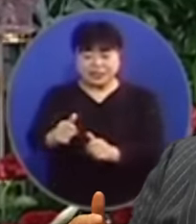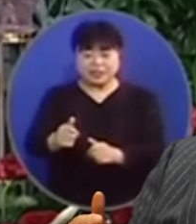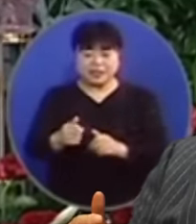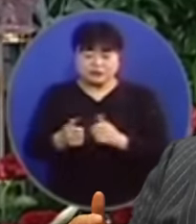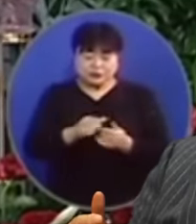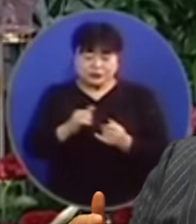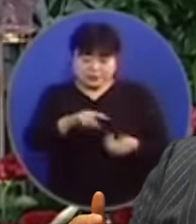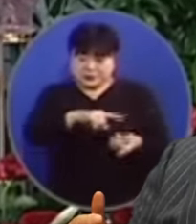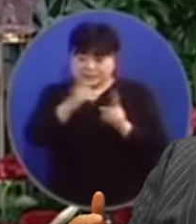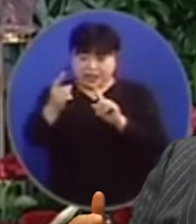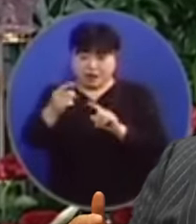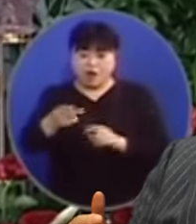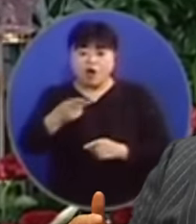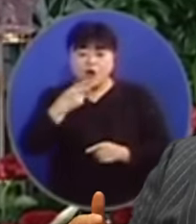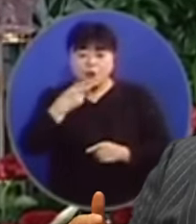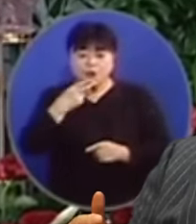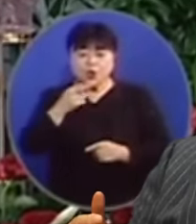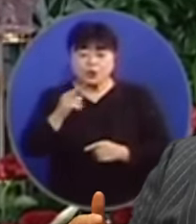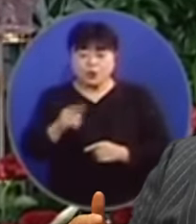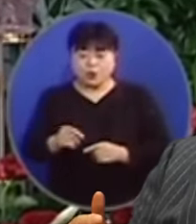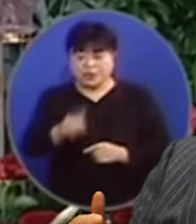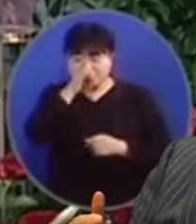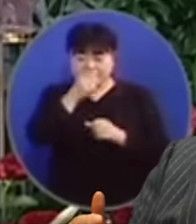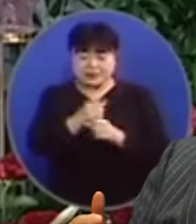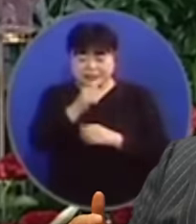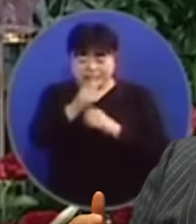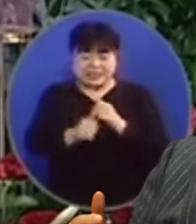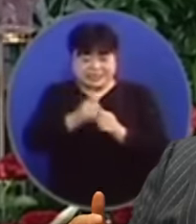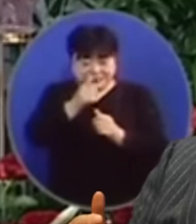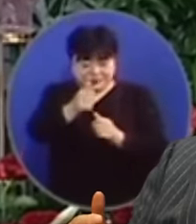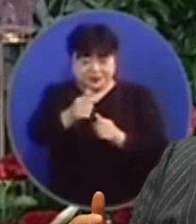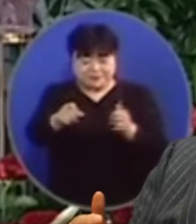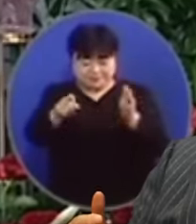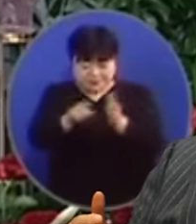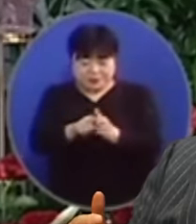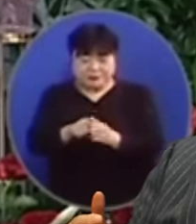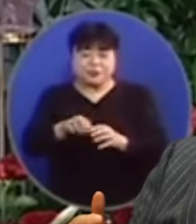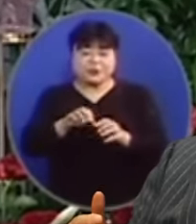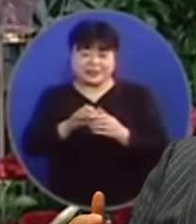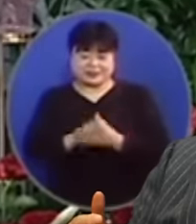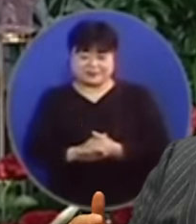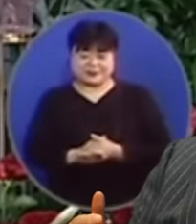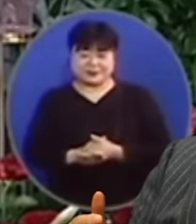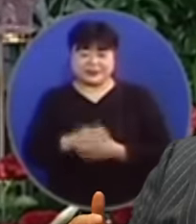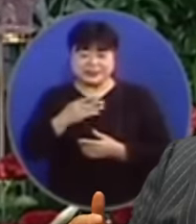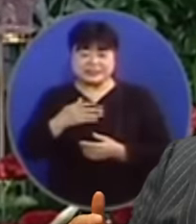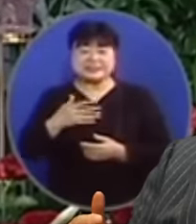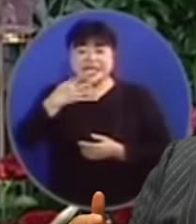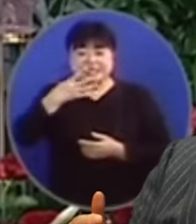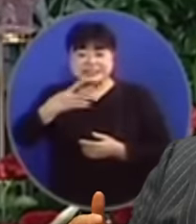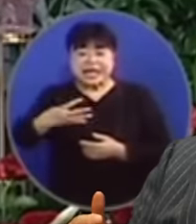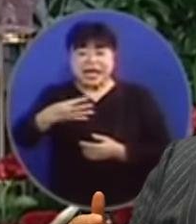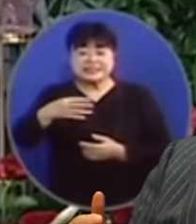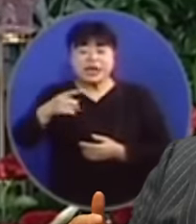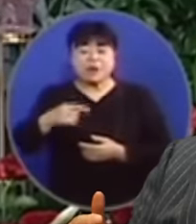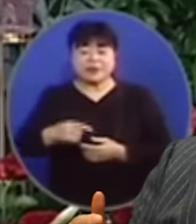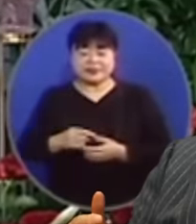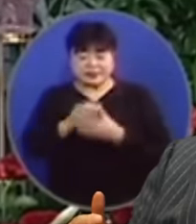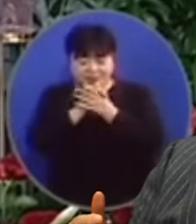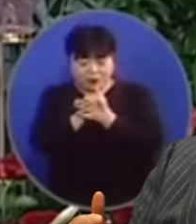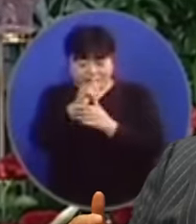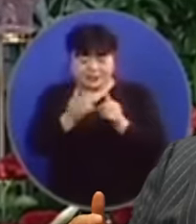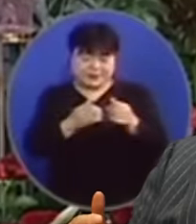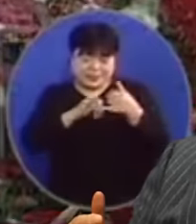자도 살리시고 없는 것도 있게 하시는 하나님을 믿음으로 나아가는 것입니다. 4차원의 기도는 우리 마음속에